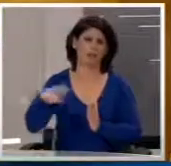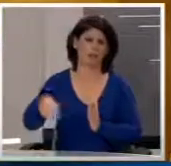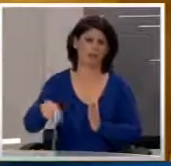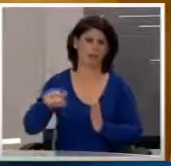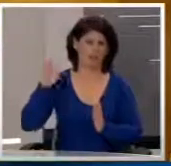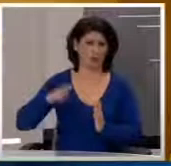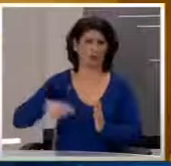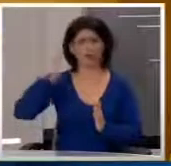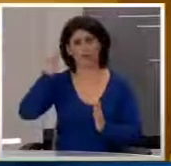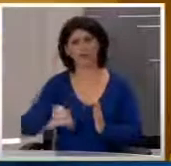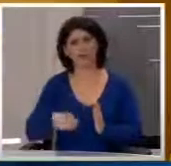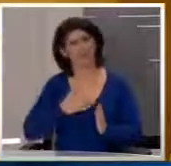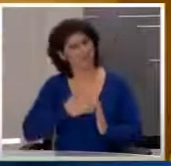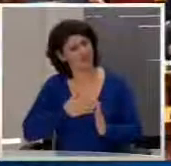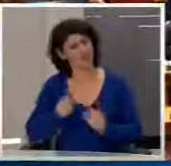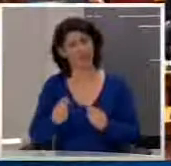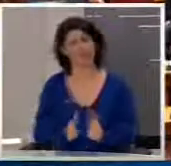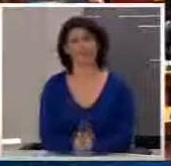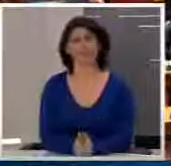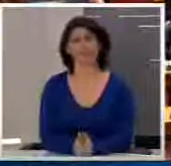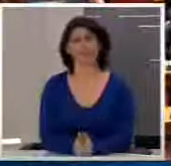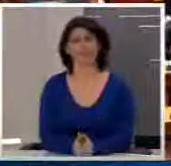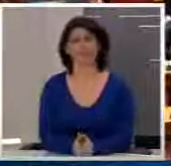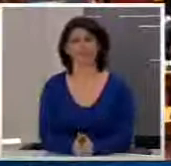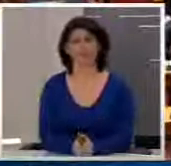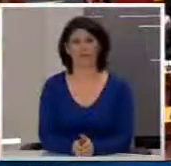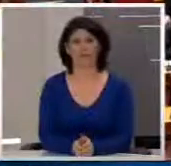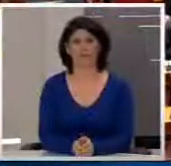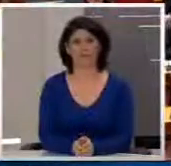στο τέλος της μέρας. Σας ευχαριστώ πολύ. Ευχαριστούμε τον κύριο Ματά.